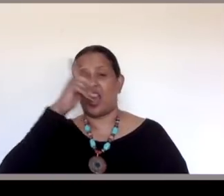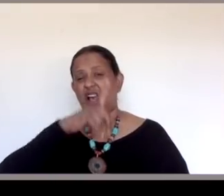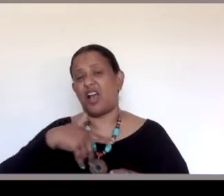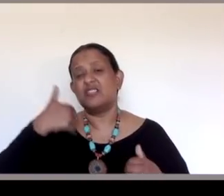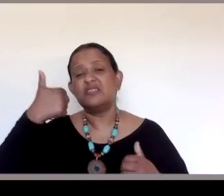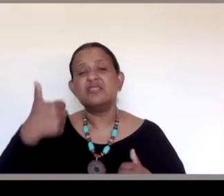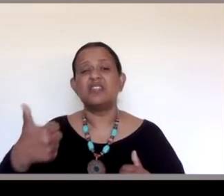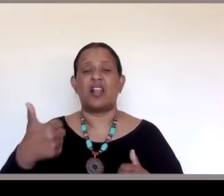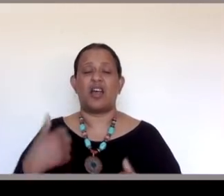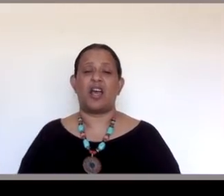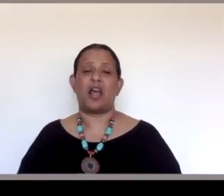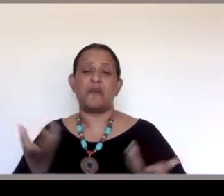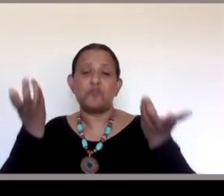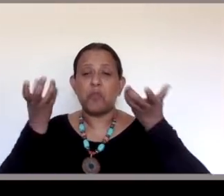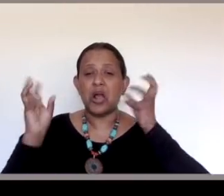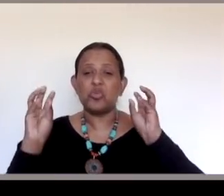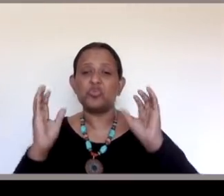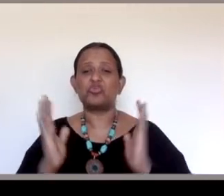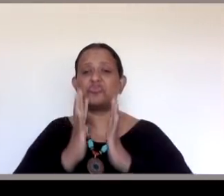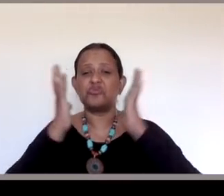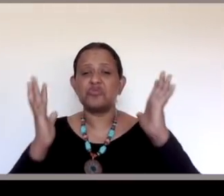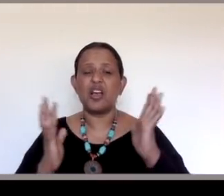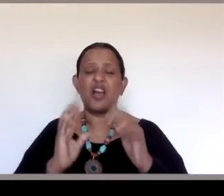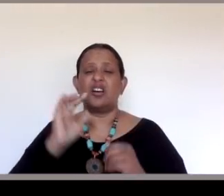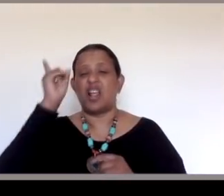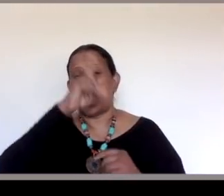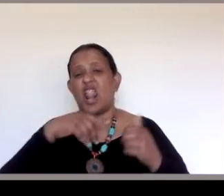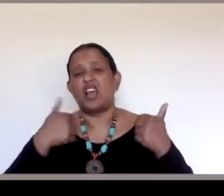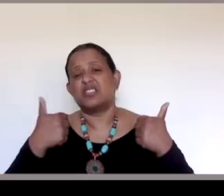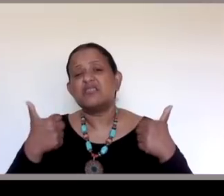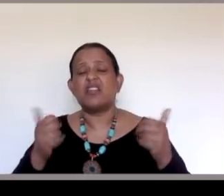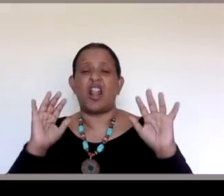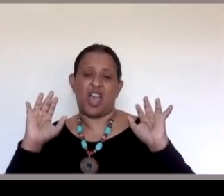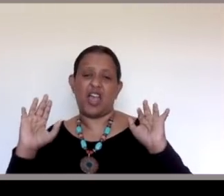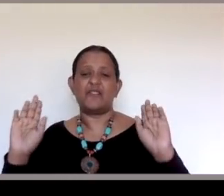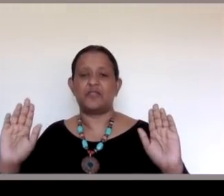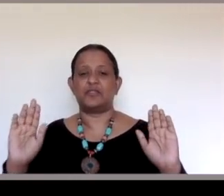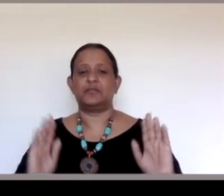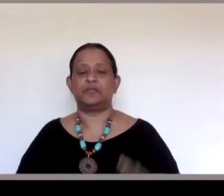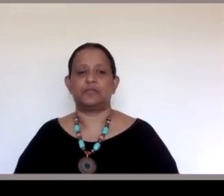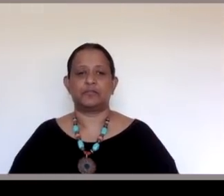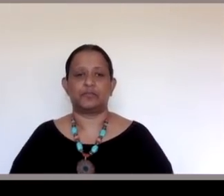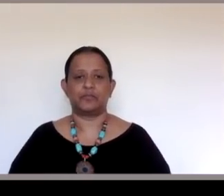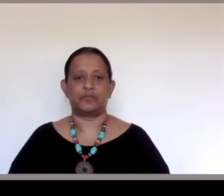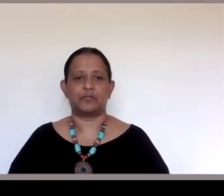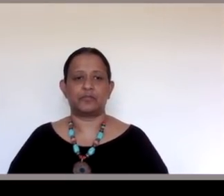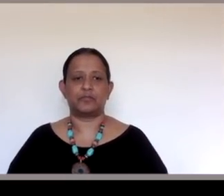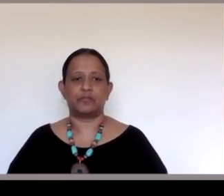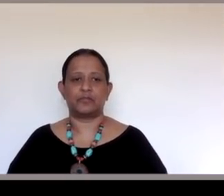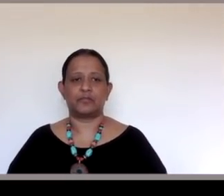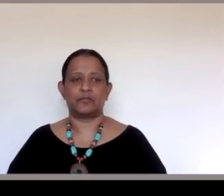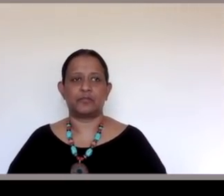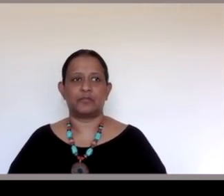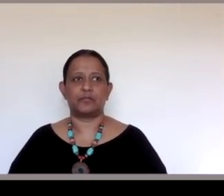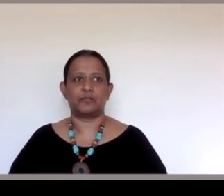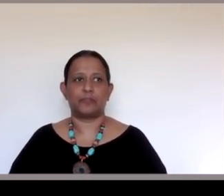சிங்கார வனங்களையும் உண்டாக்கி திராட்சை தோட்டங்களையும் சகல வகை கனி விருட்சங்களையும் நாட்டினேன் குளங்களையும் உண்டு பண்ணினேன் அபி